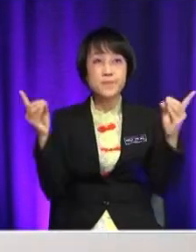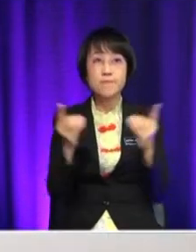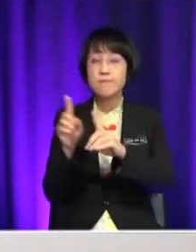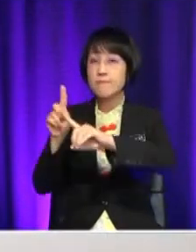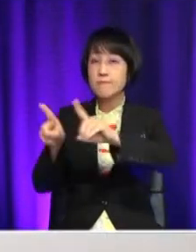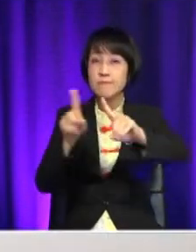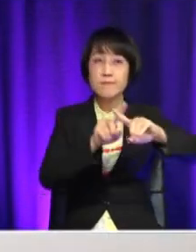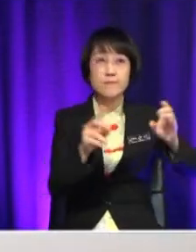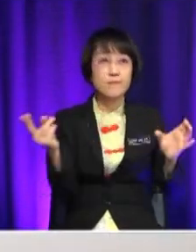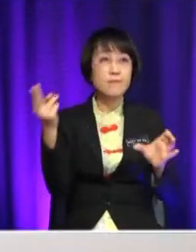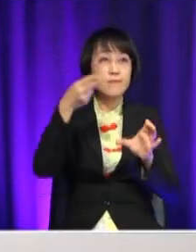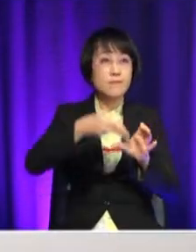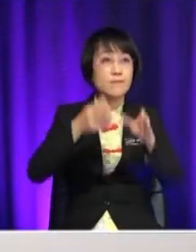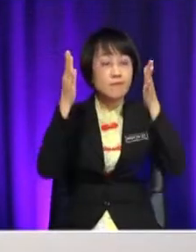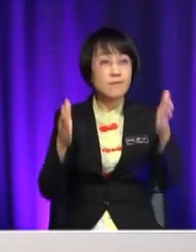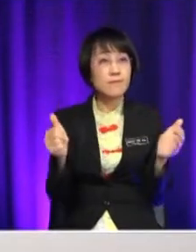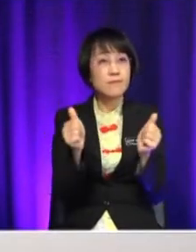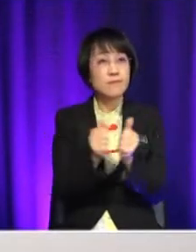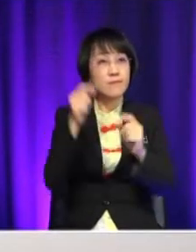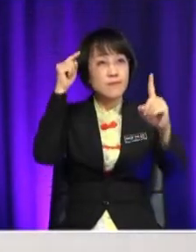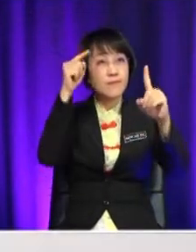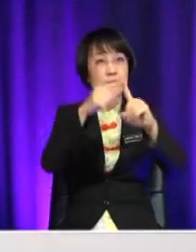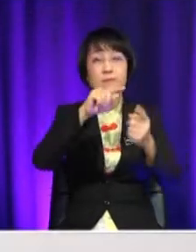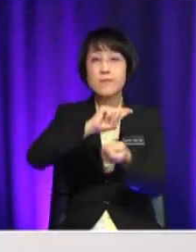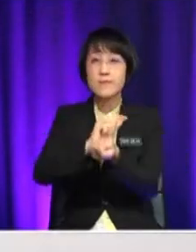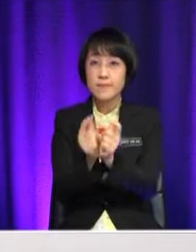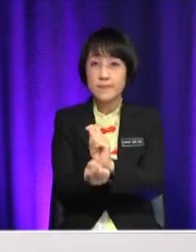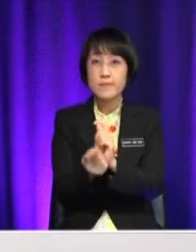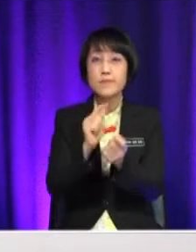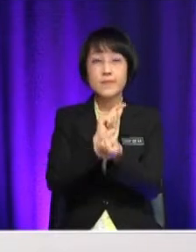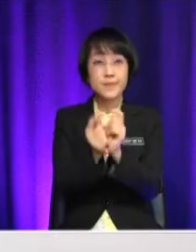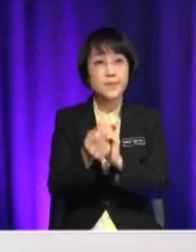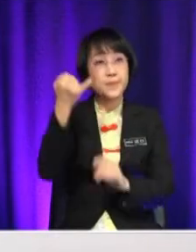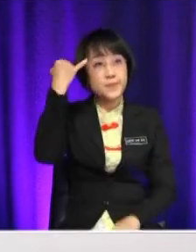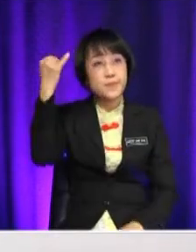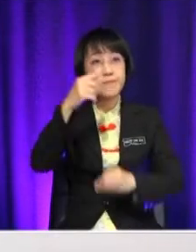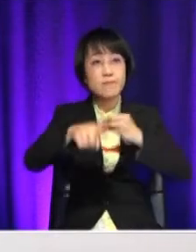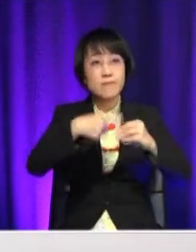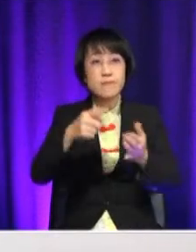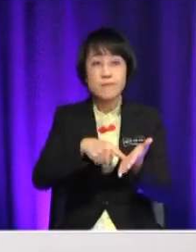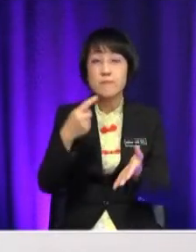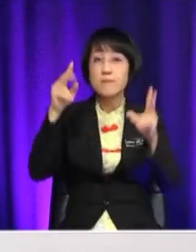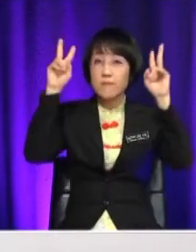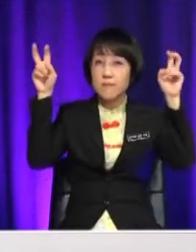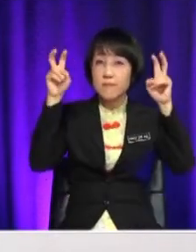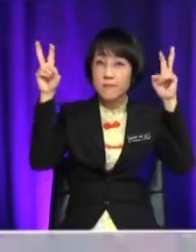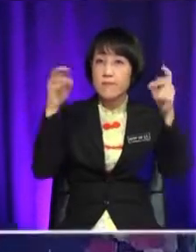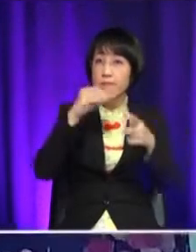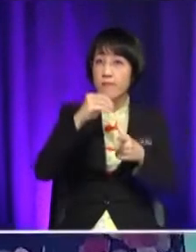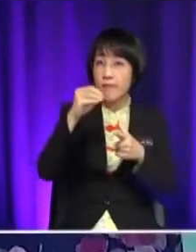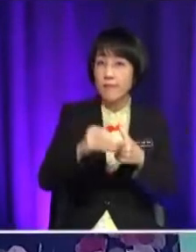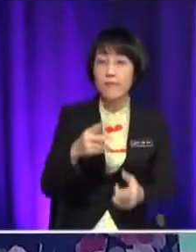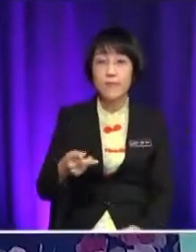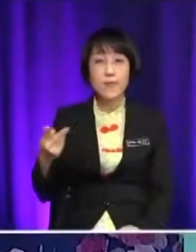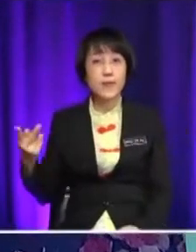lah ya, dengan tujuan untuk bertukar-tukar pendapat mengenai sesuatu topik ataupun perkara. Topik kita